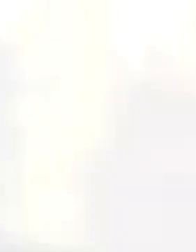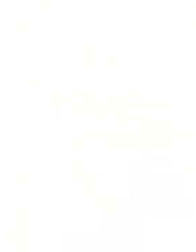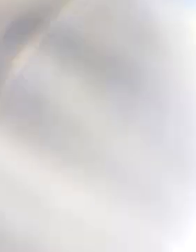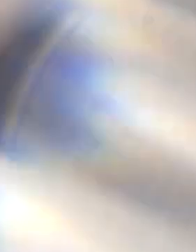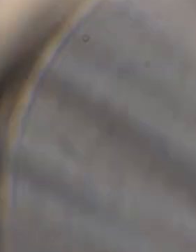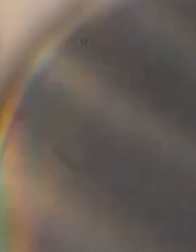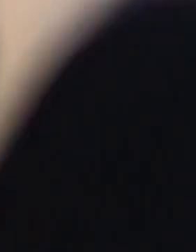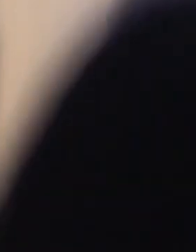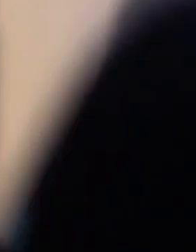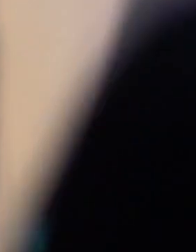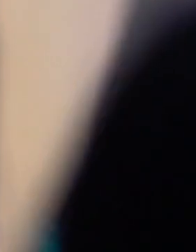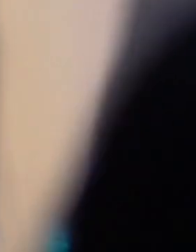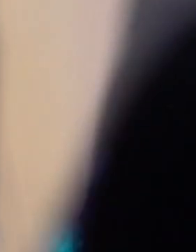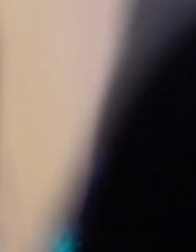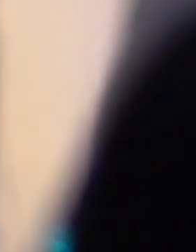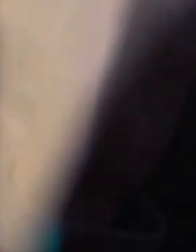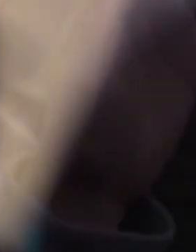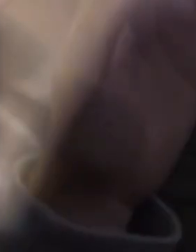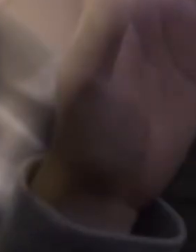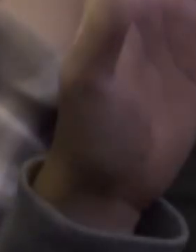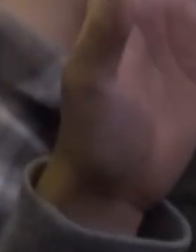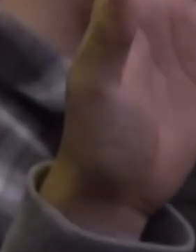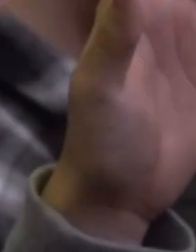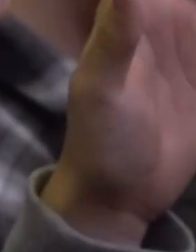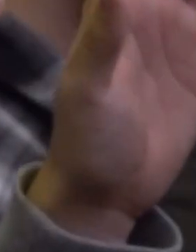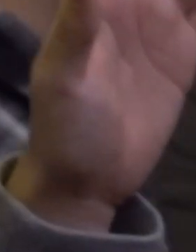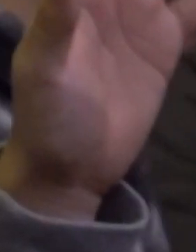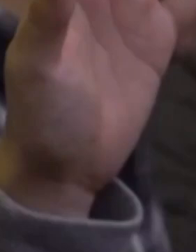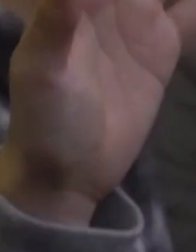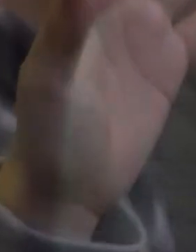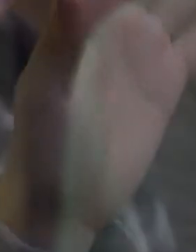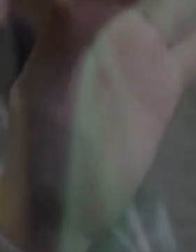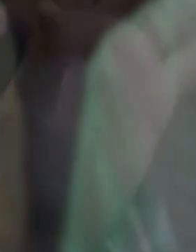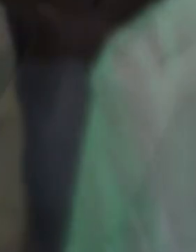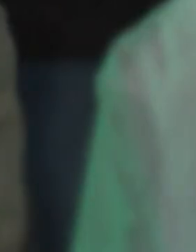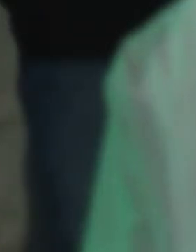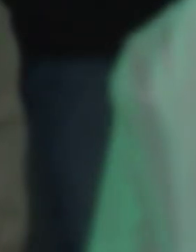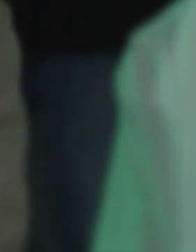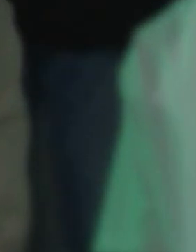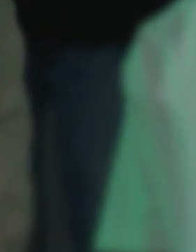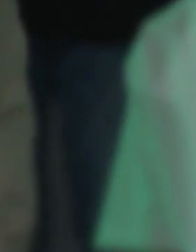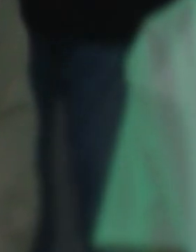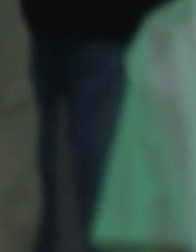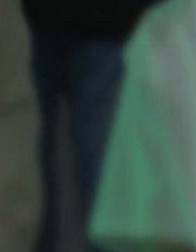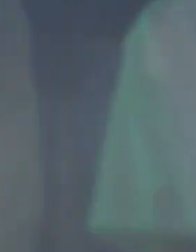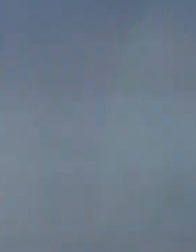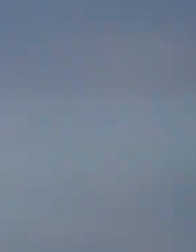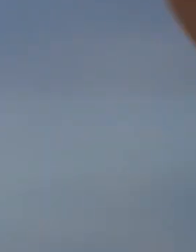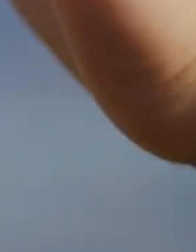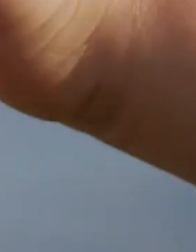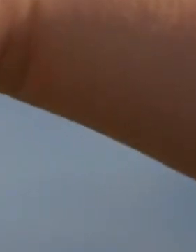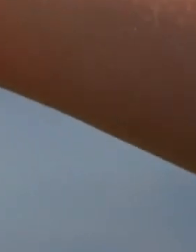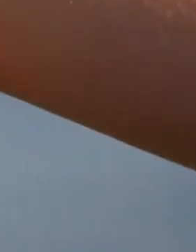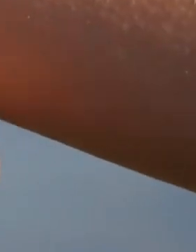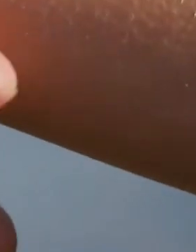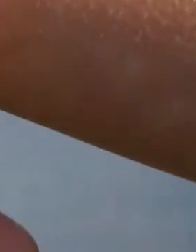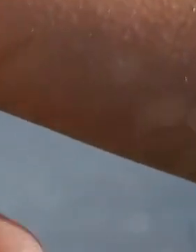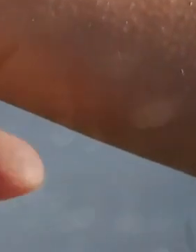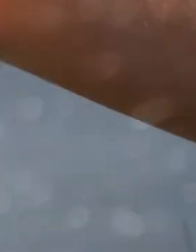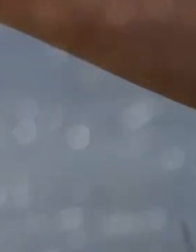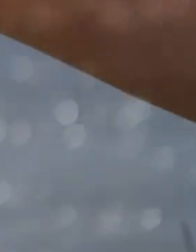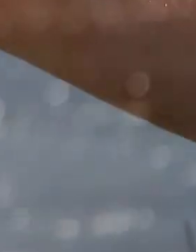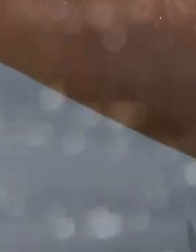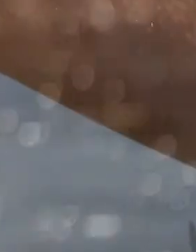있습니다. 지금 하나님 말씀에 바로선 거룩한 운동이 필요합니다.